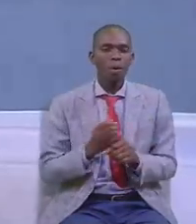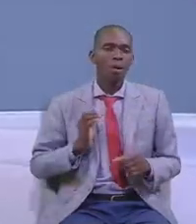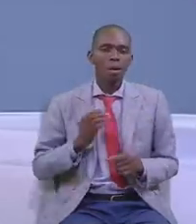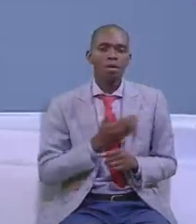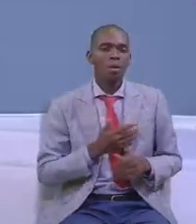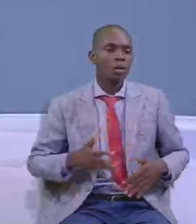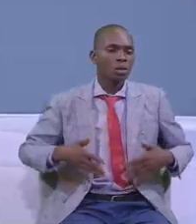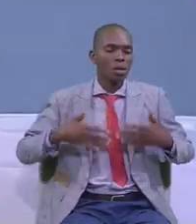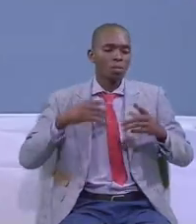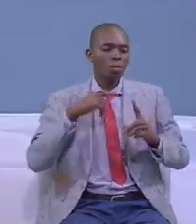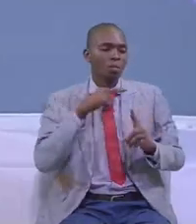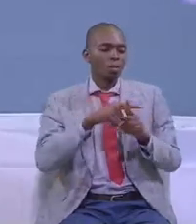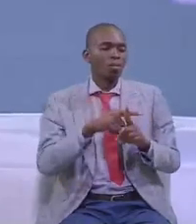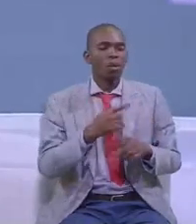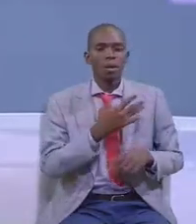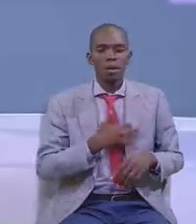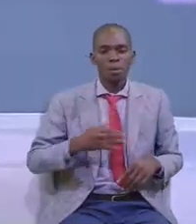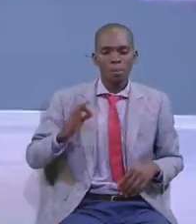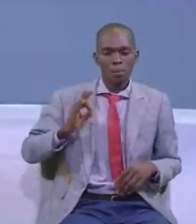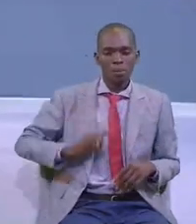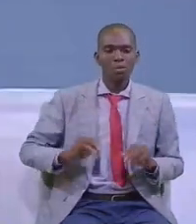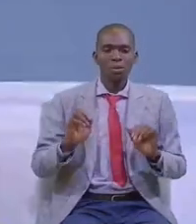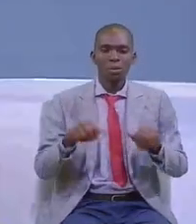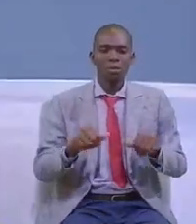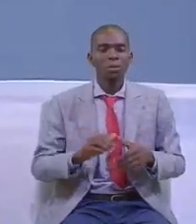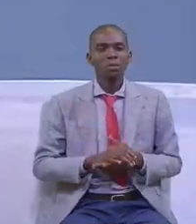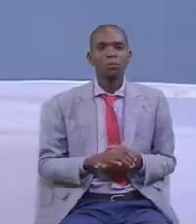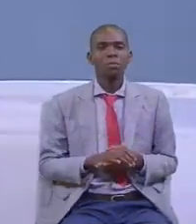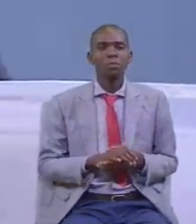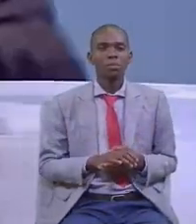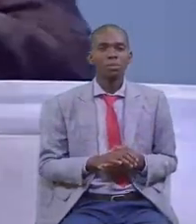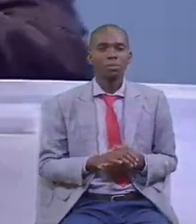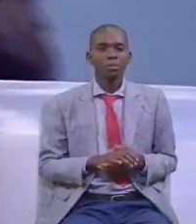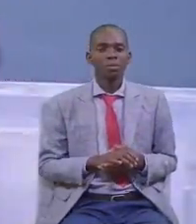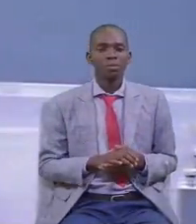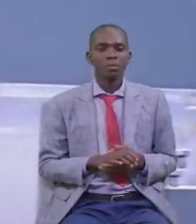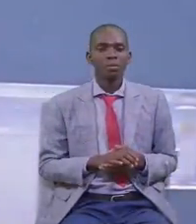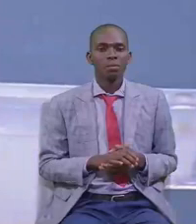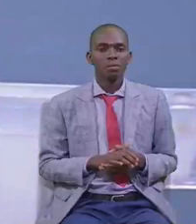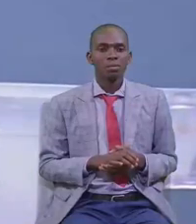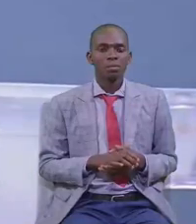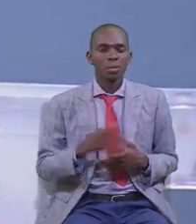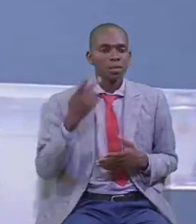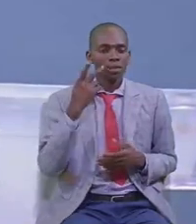Et c'est ça qui rend nos vies profitables et utiles. Le deuxième élément,